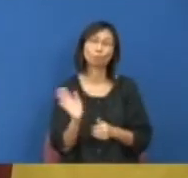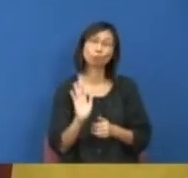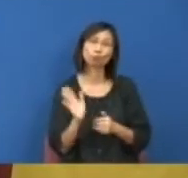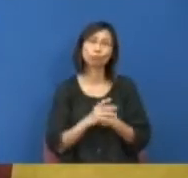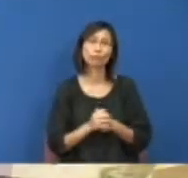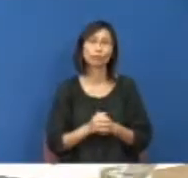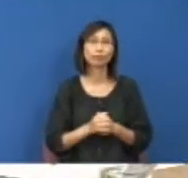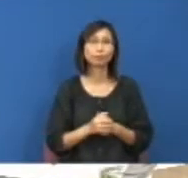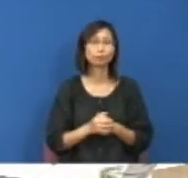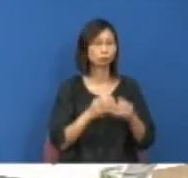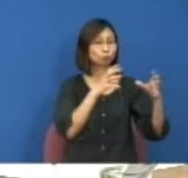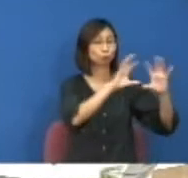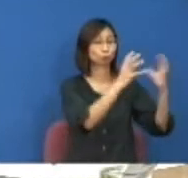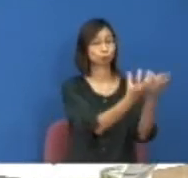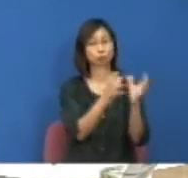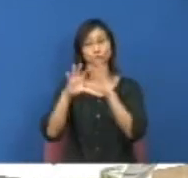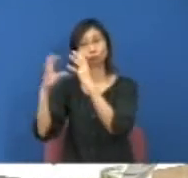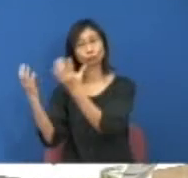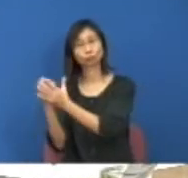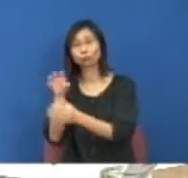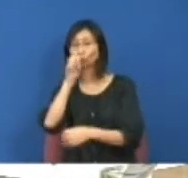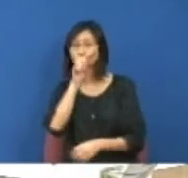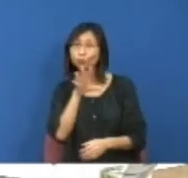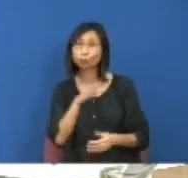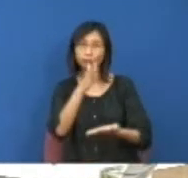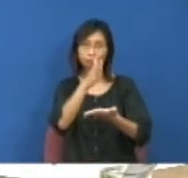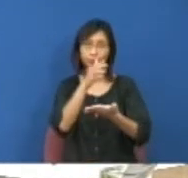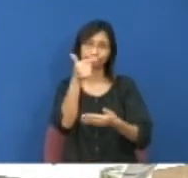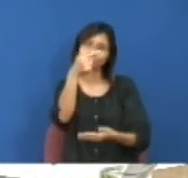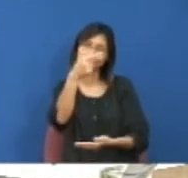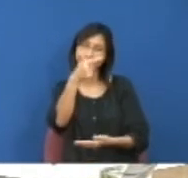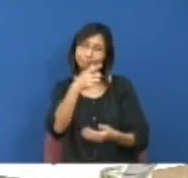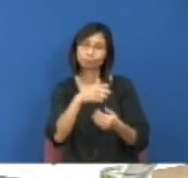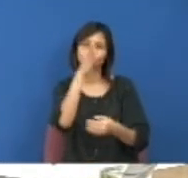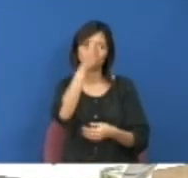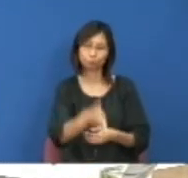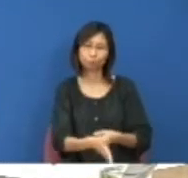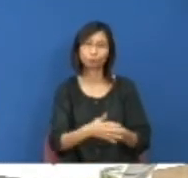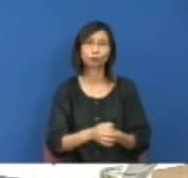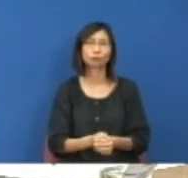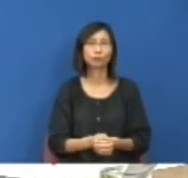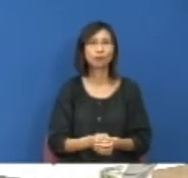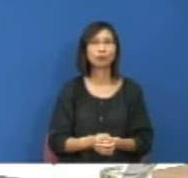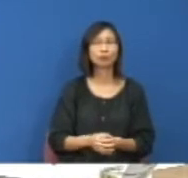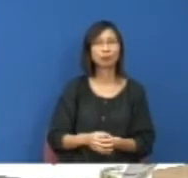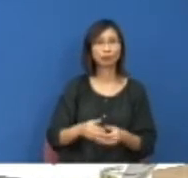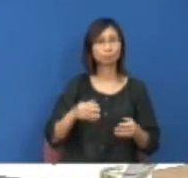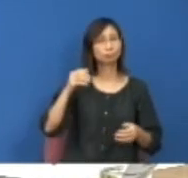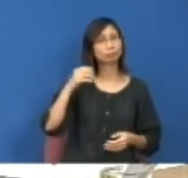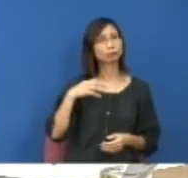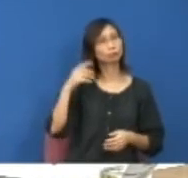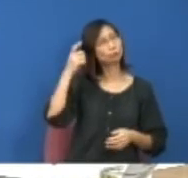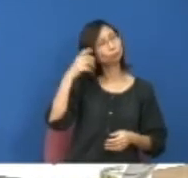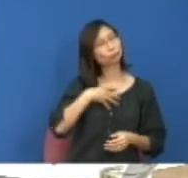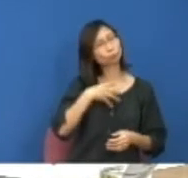雙方都講緊一半咯，即係當日以為即係而家以為堵路嘅就已經係從事緊階級鬥爭，或